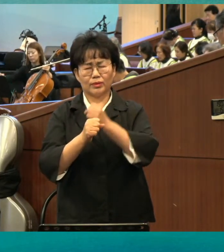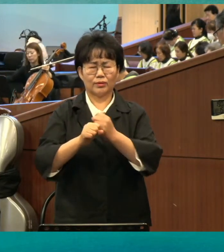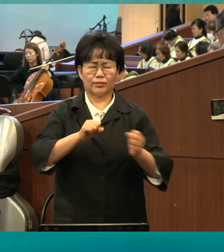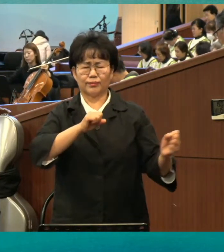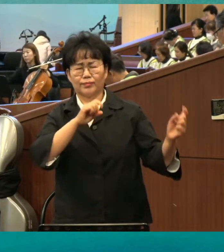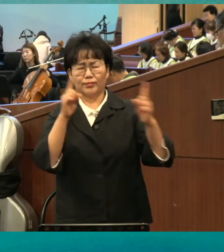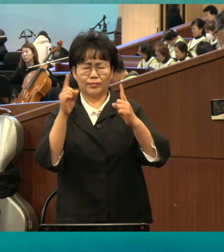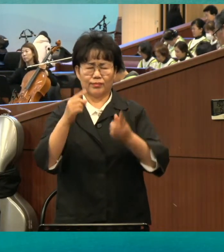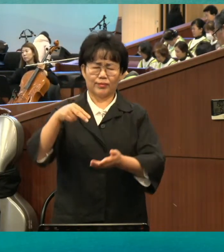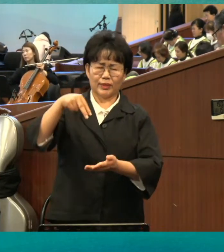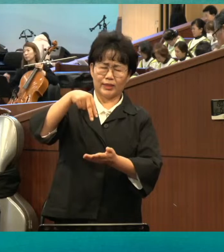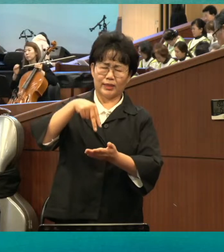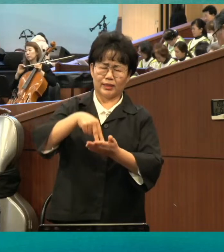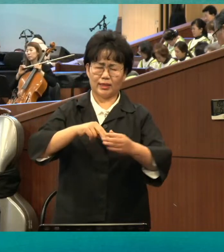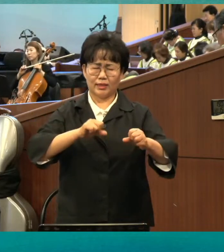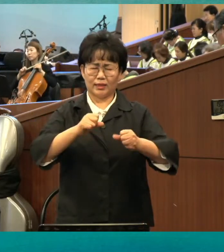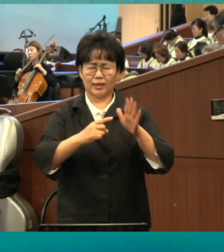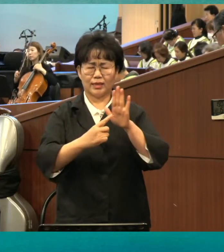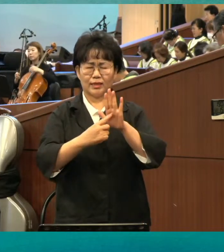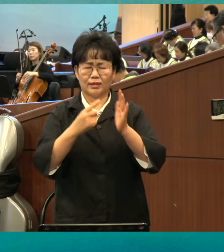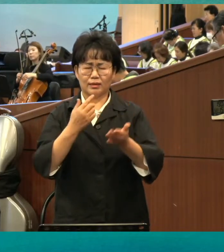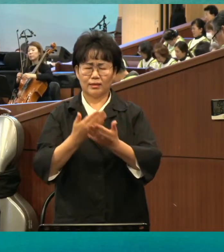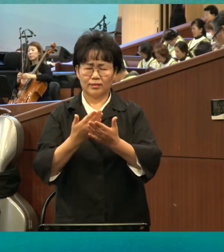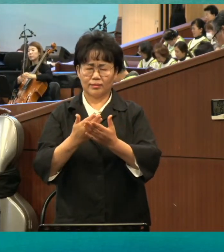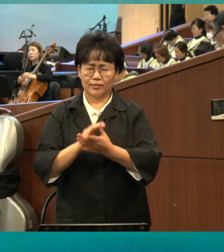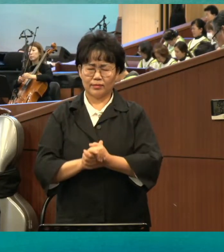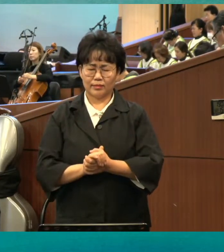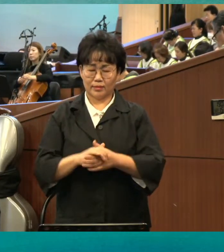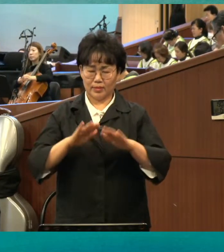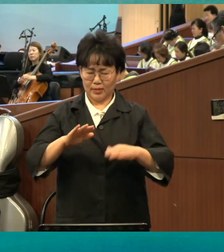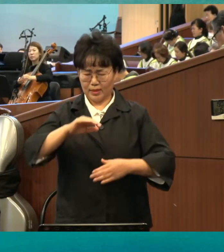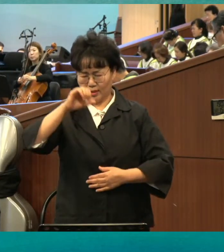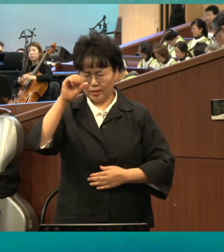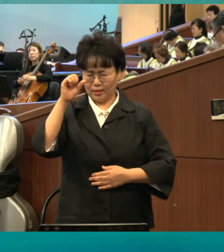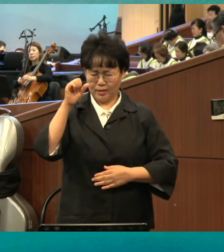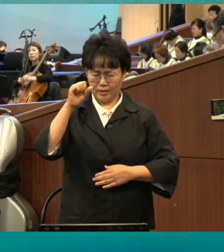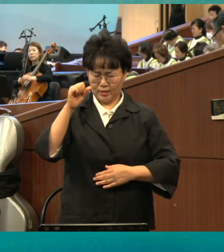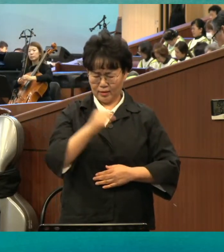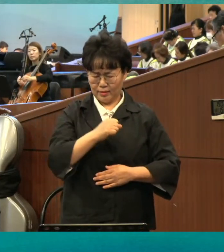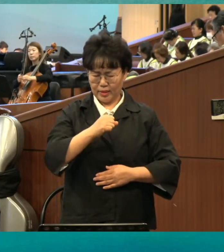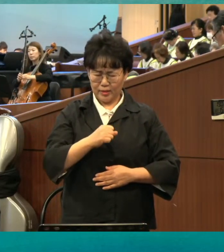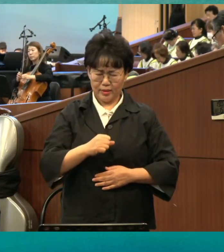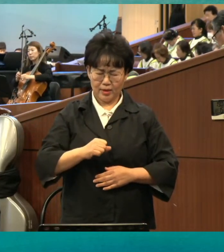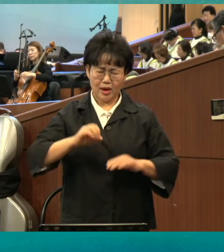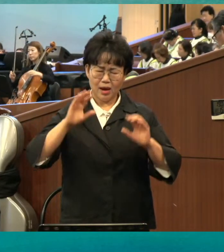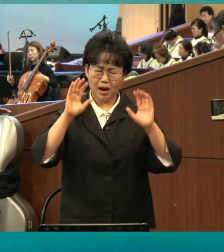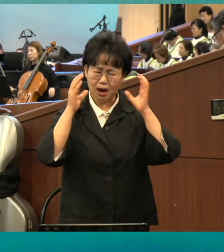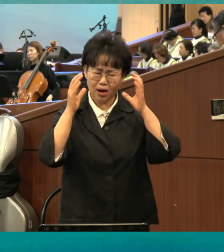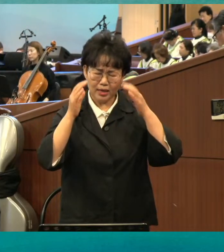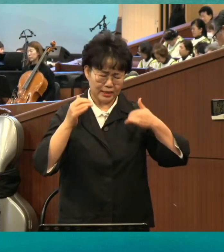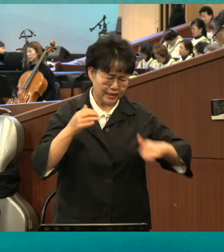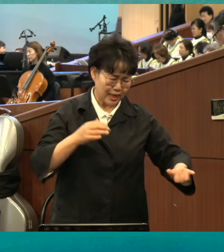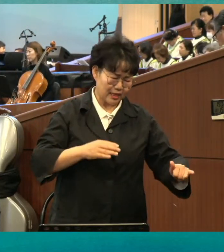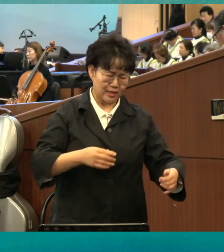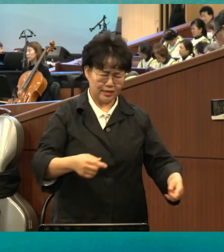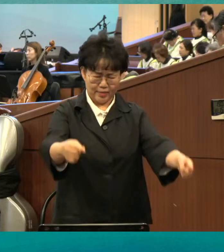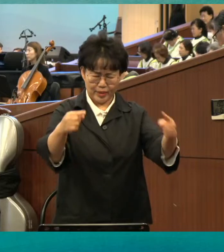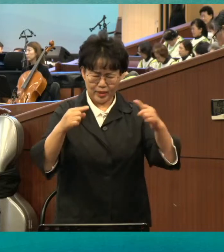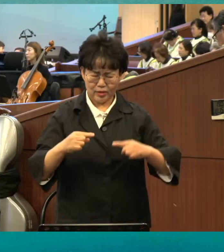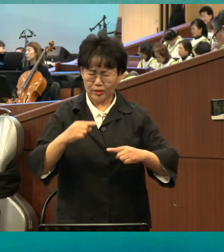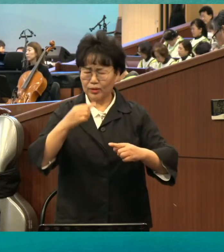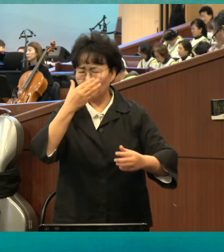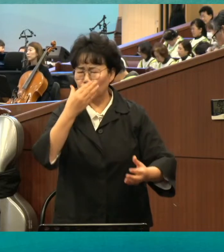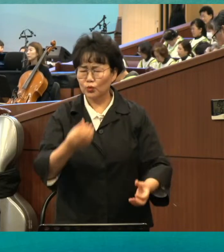일어나는 역사가 있게 하여 주시옵소서. 이날 아침도 하나님의 귀한 어린 생명들 이 자리에 왔습니다. 축복해